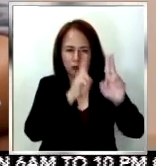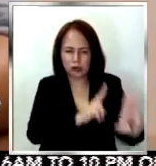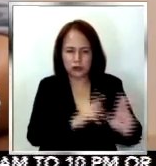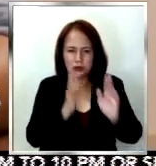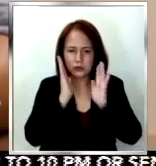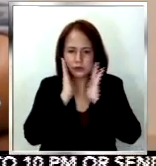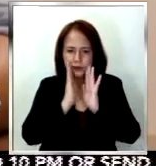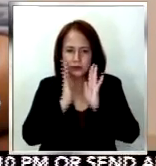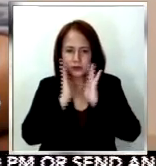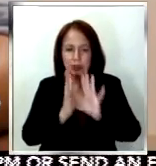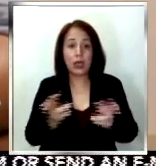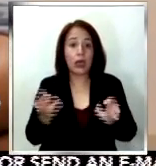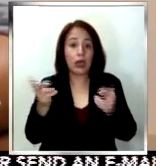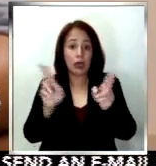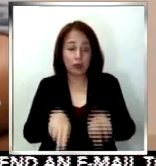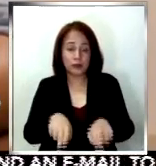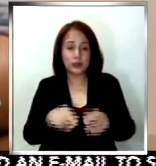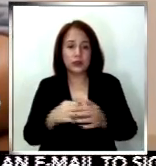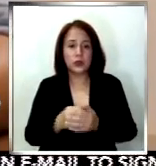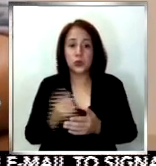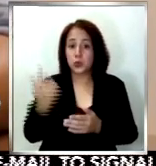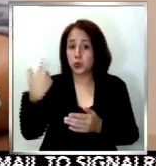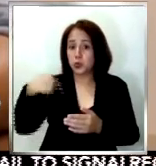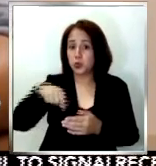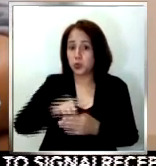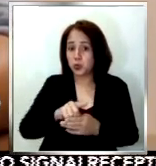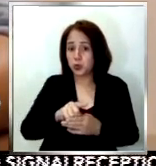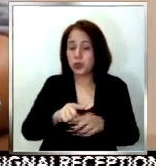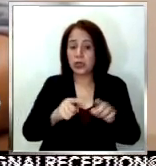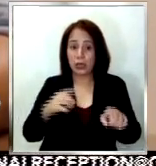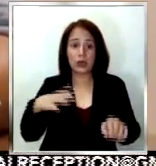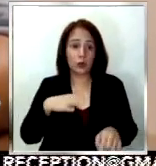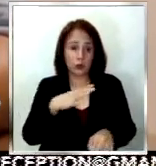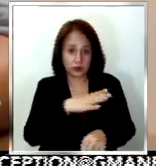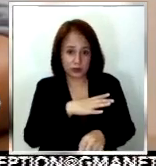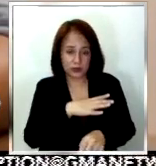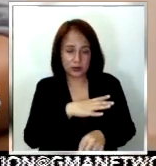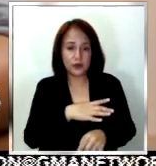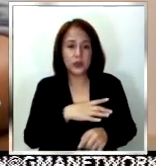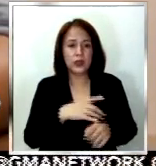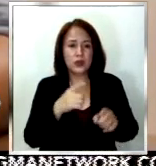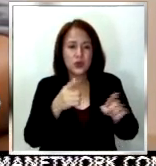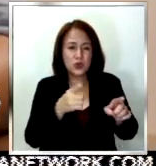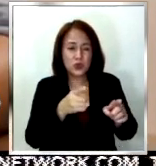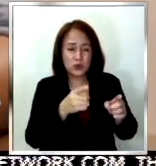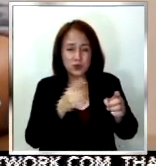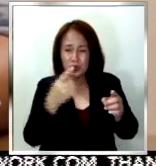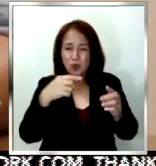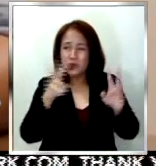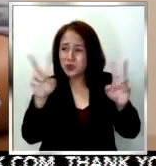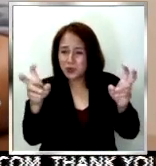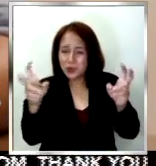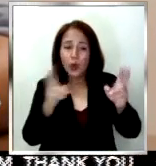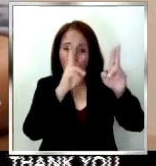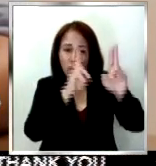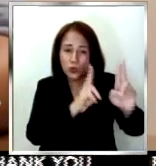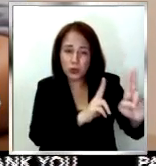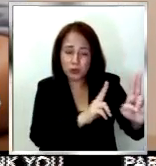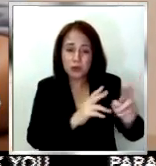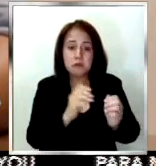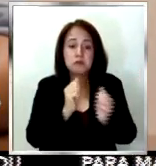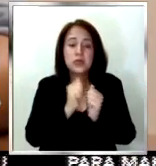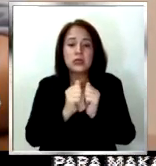nangyayari. We are congressmen. We are called honorables. Our word is our